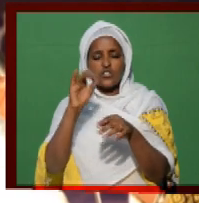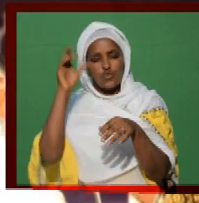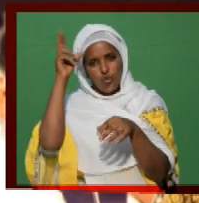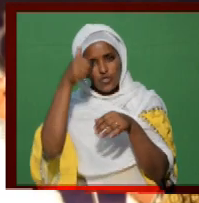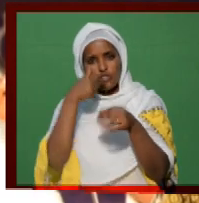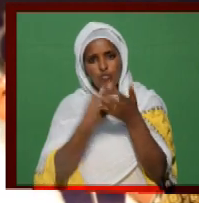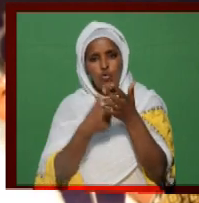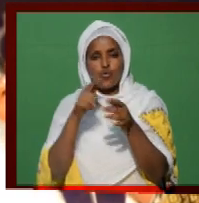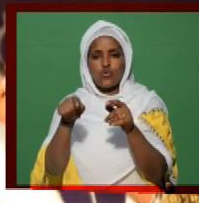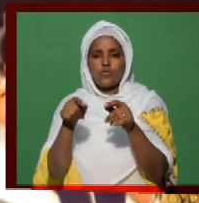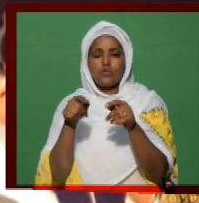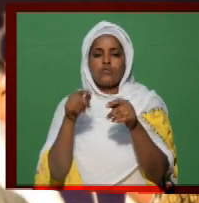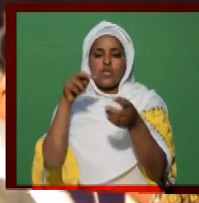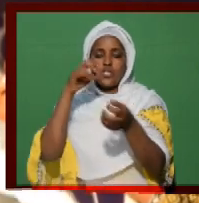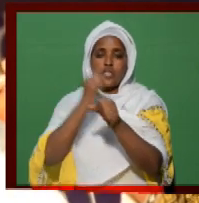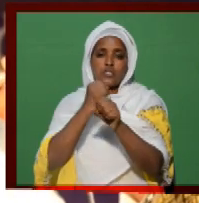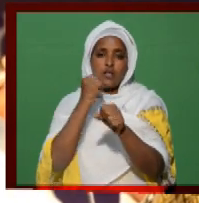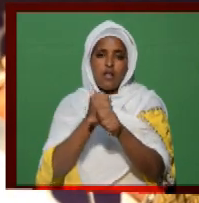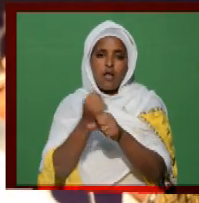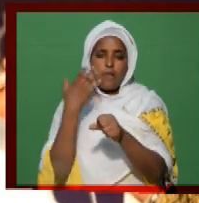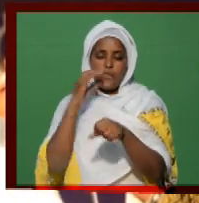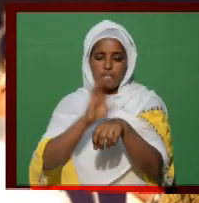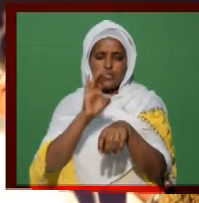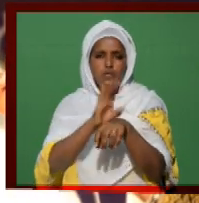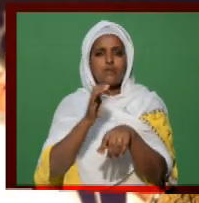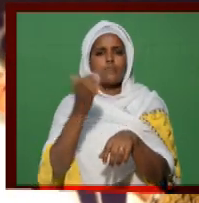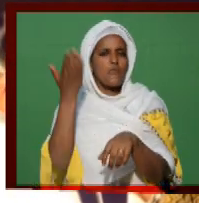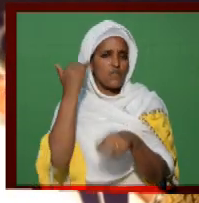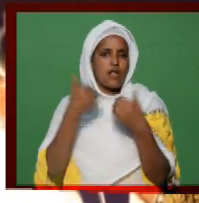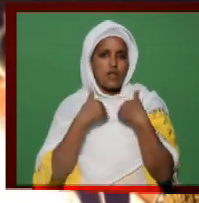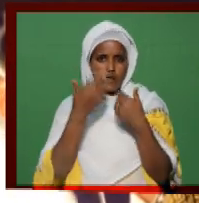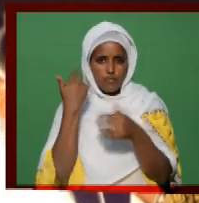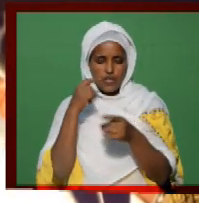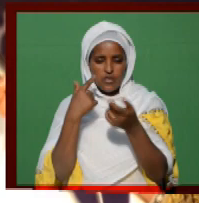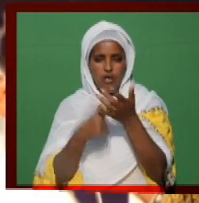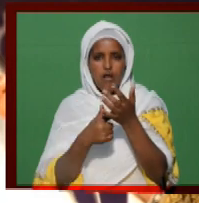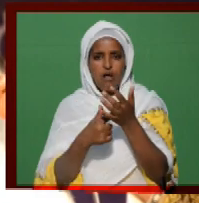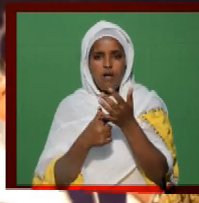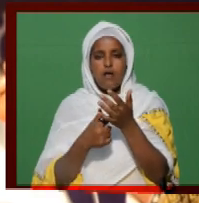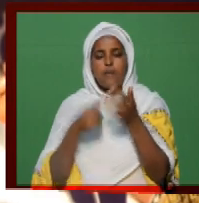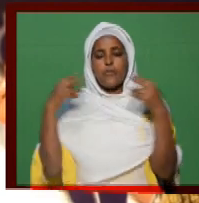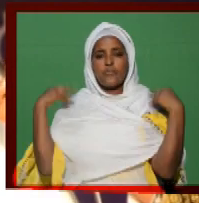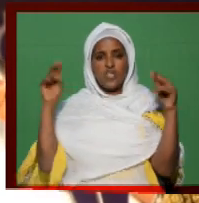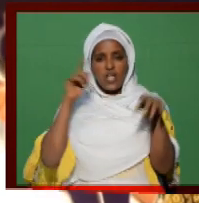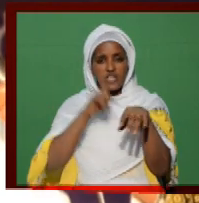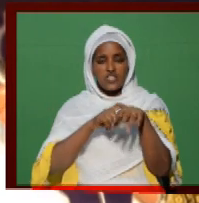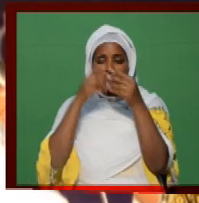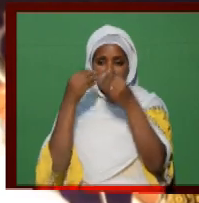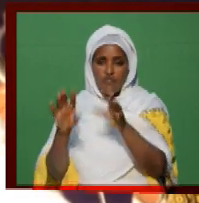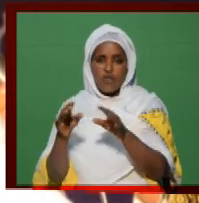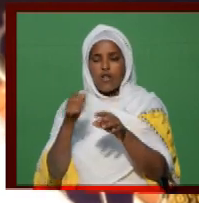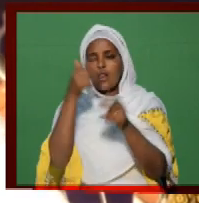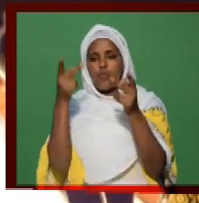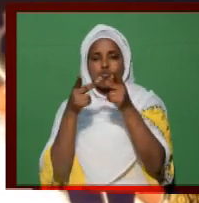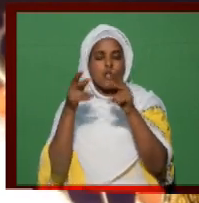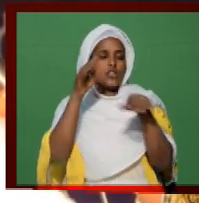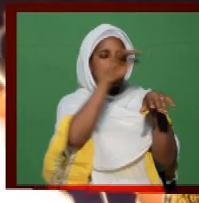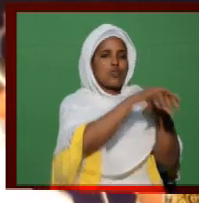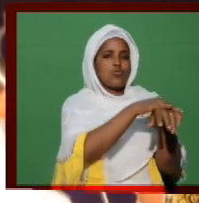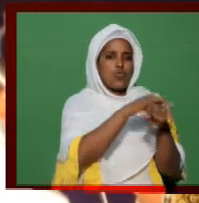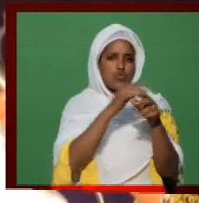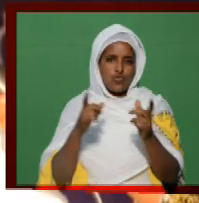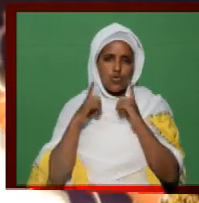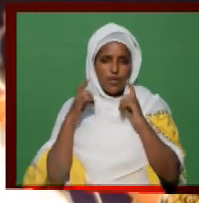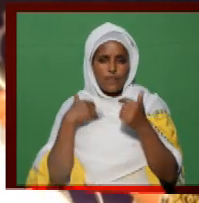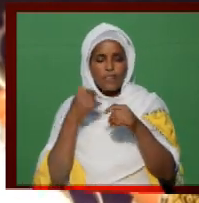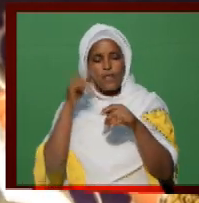በመንግስተ ጎንደር በደጃች ለታ የተሰራ ቤተክርስቲያን ነበር። ያ በስዑል ሚካኤል ጊዜ ሲጠፋ ሌላ ላይ ተደርቦ